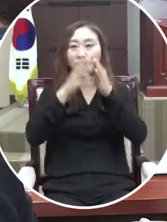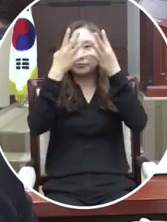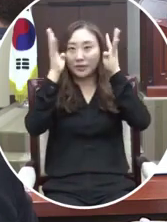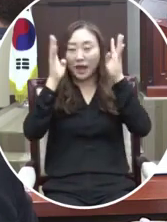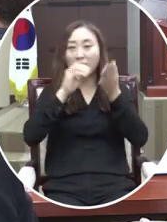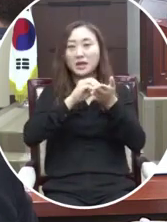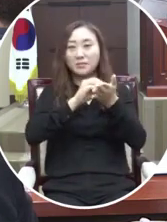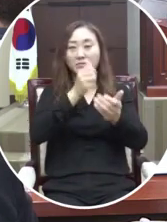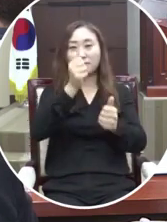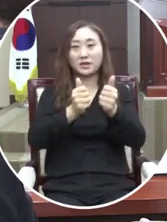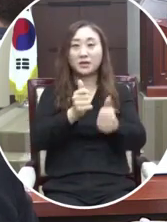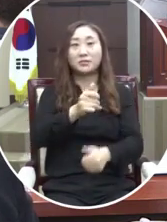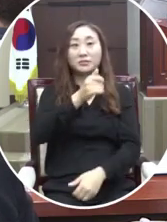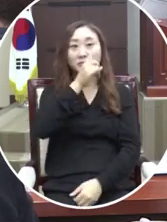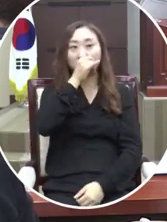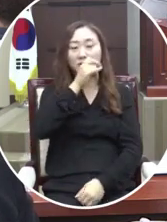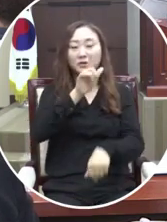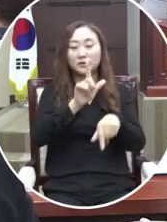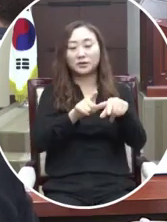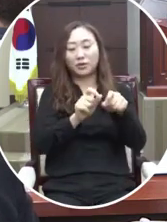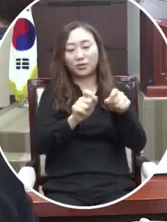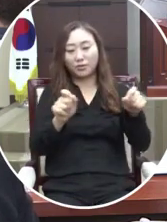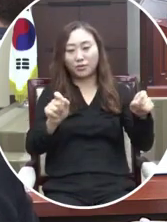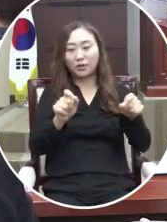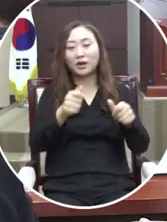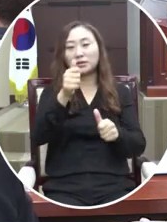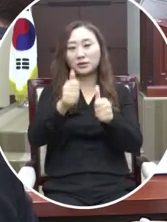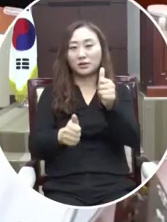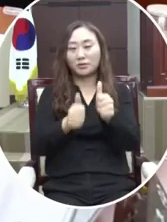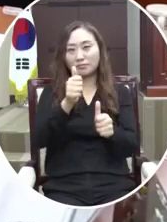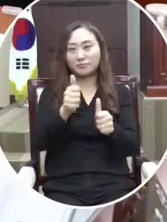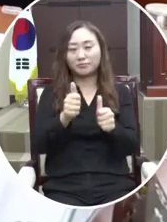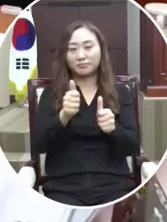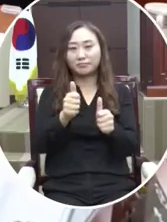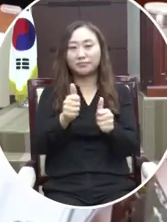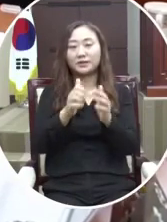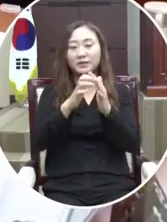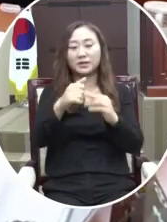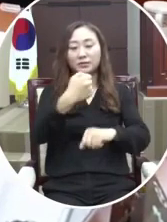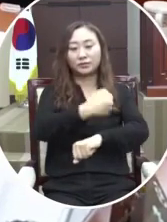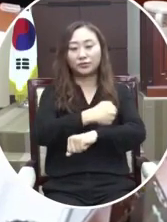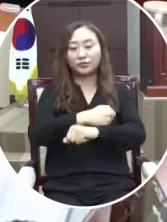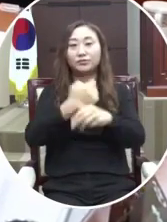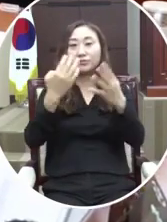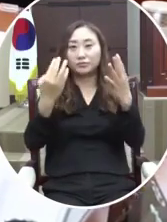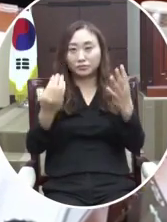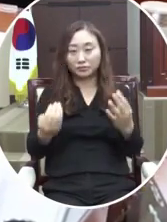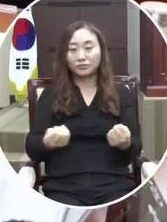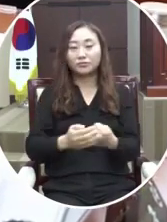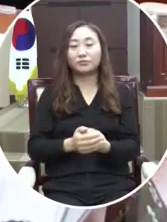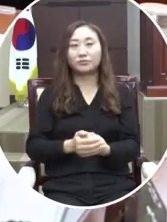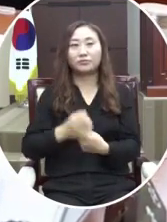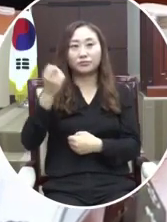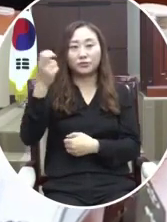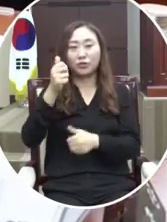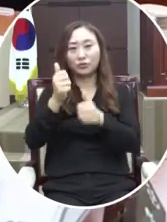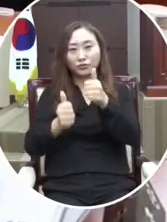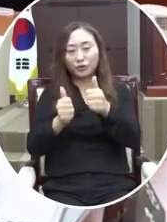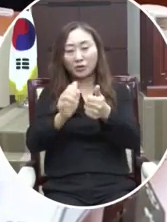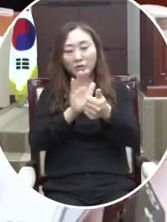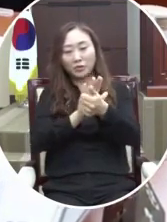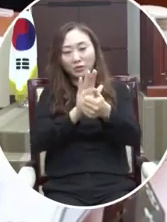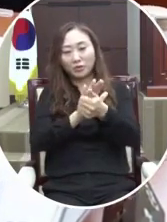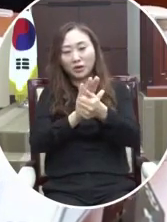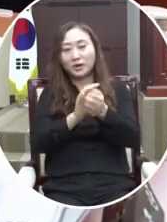수학능력시험이 있었습니다. 긴 시간 시험 치느라 수험생 여러분 고생 많이 하셨습니다. 그리고 수험생